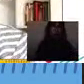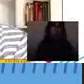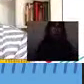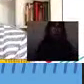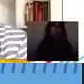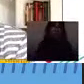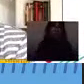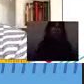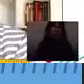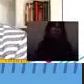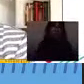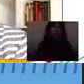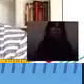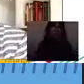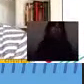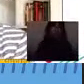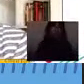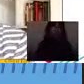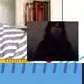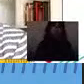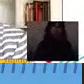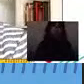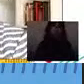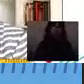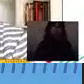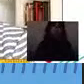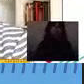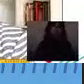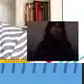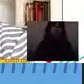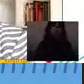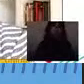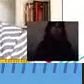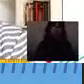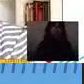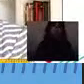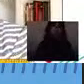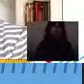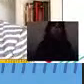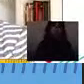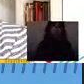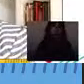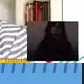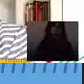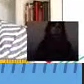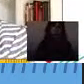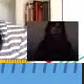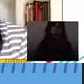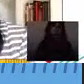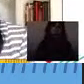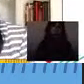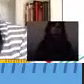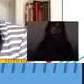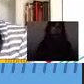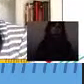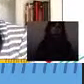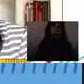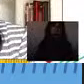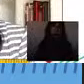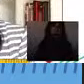kita memberikan konsen, ada data-data kita di situ juga ada potensi, dan lainnya. Luas sekali, karena